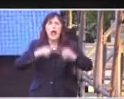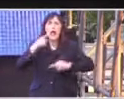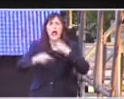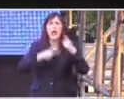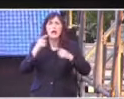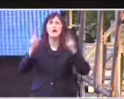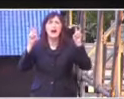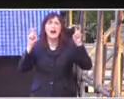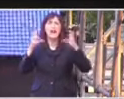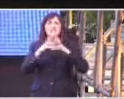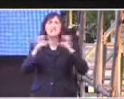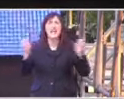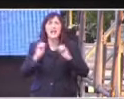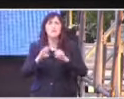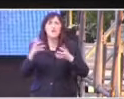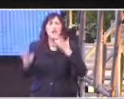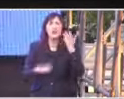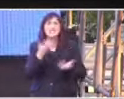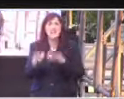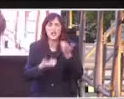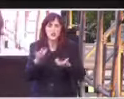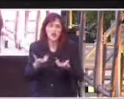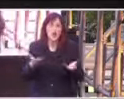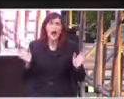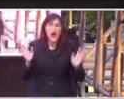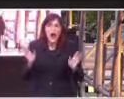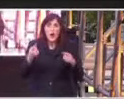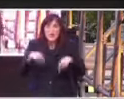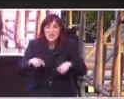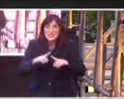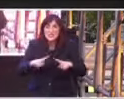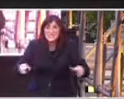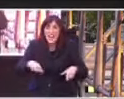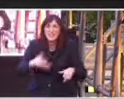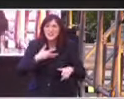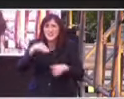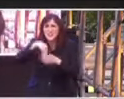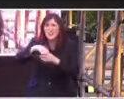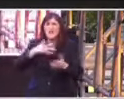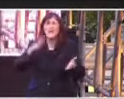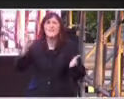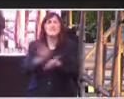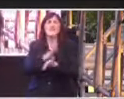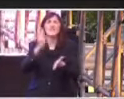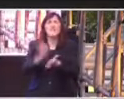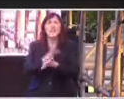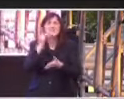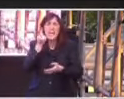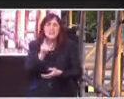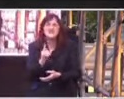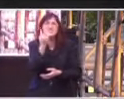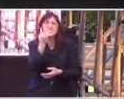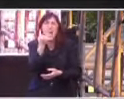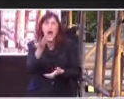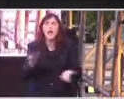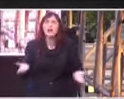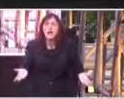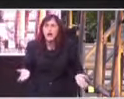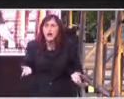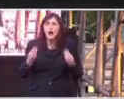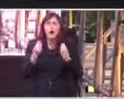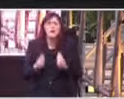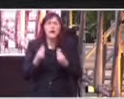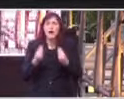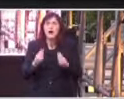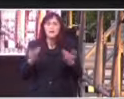città che sta facendo il festival dei cinghiali e dove la classe dirigente del PD utilizza parole che sono fuori dalla